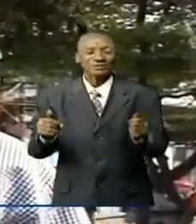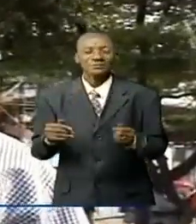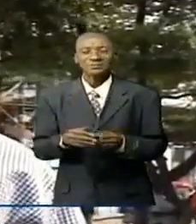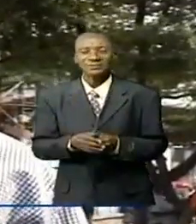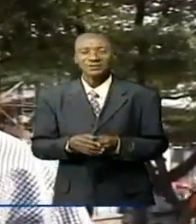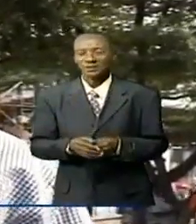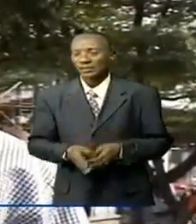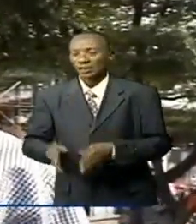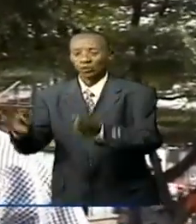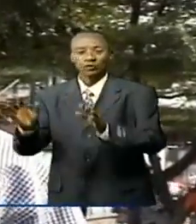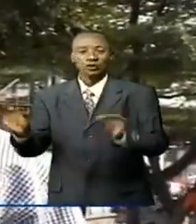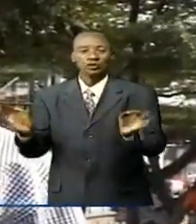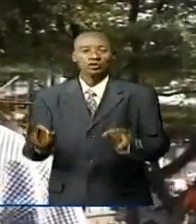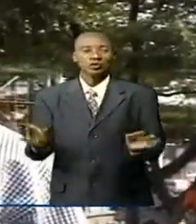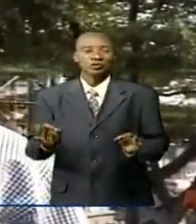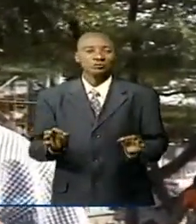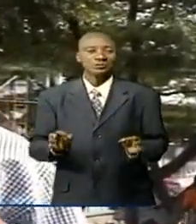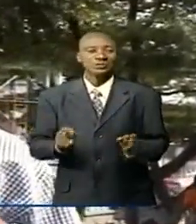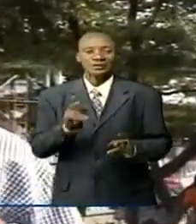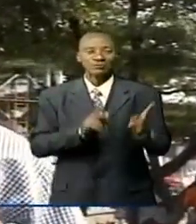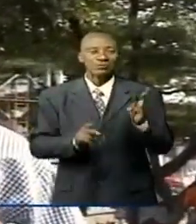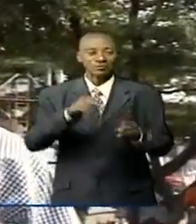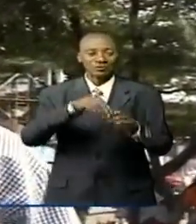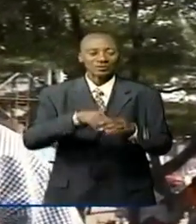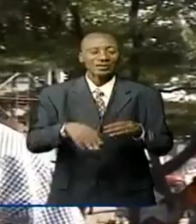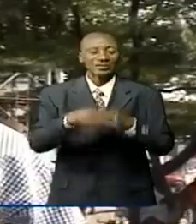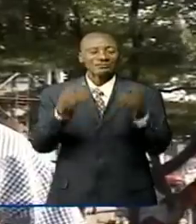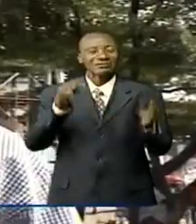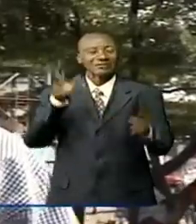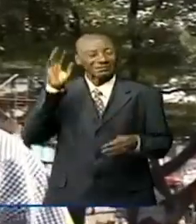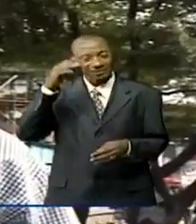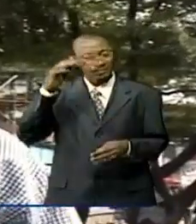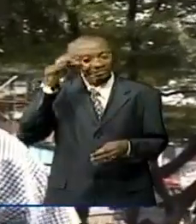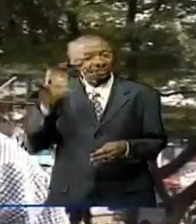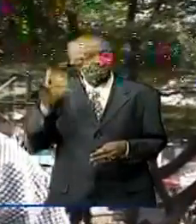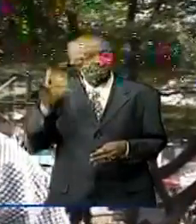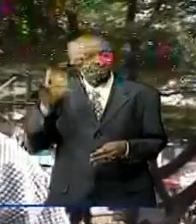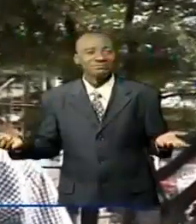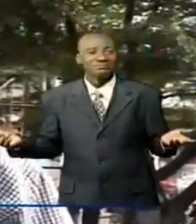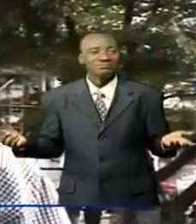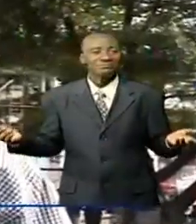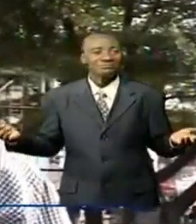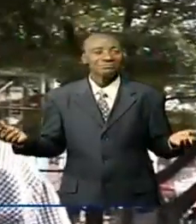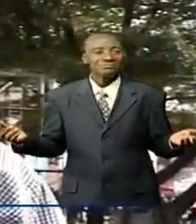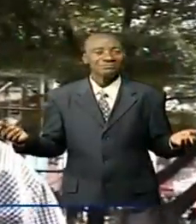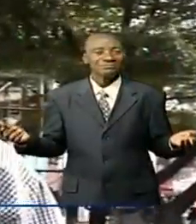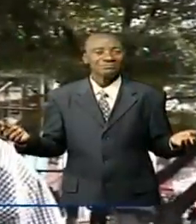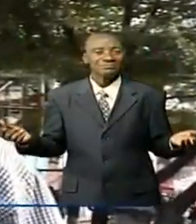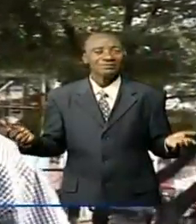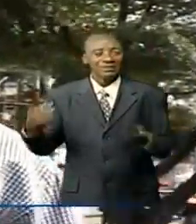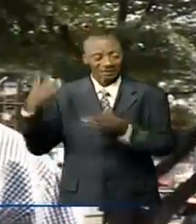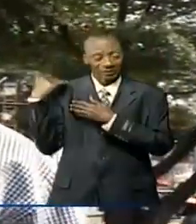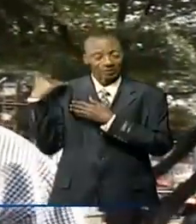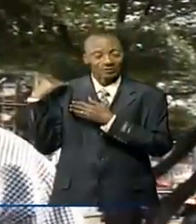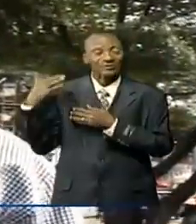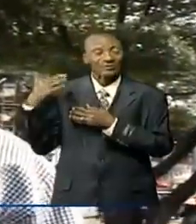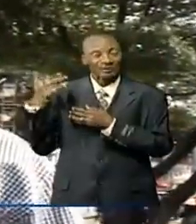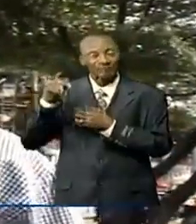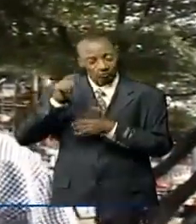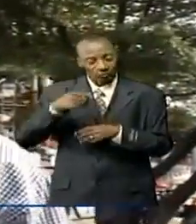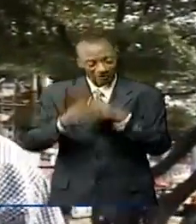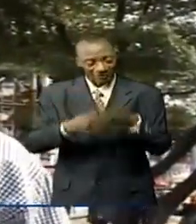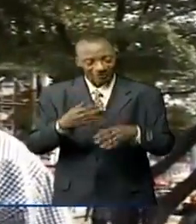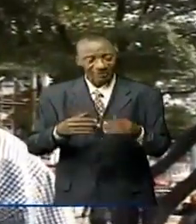Parce que par rapport à la population à Kinshasa, les routes ne sont pas suffisantes. Les pouvoirs publics, en tout cas, doivent s'en occuper.